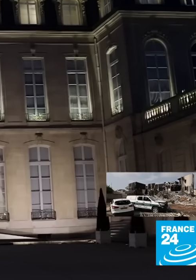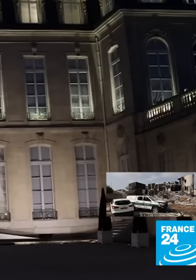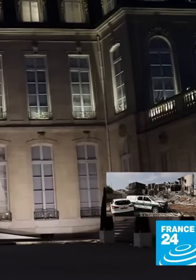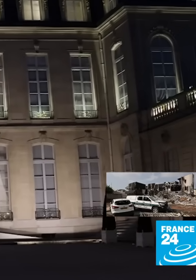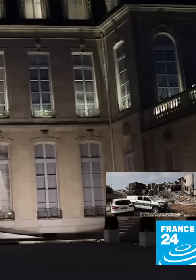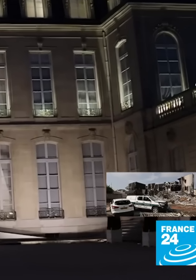France